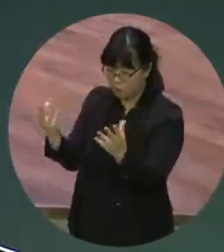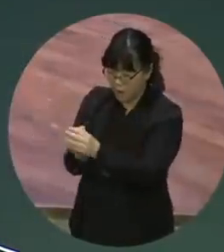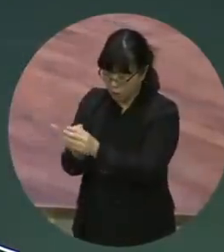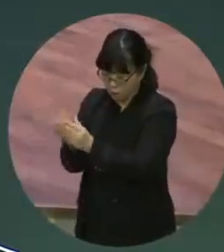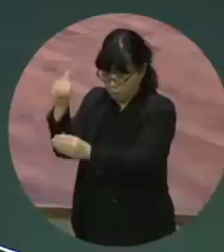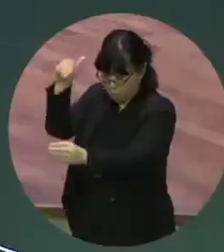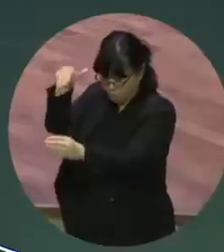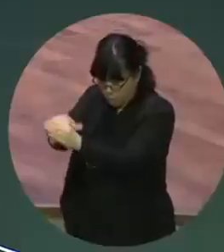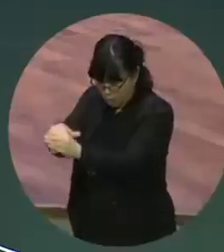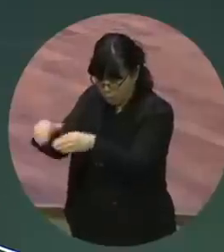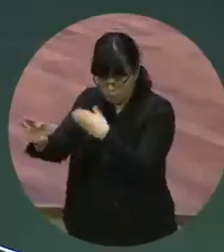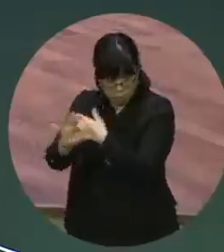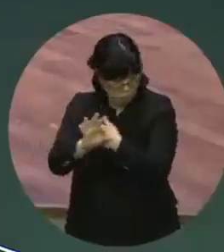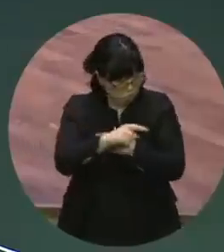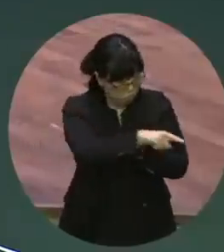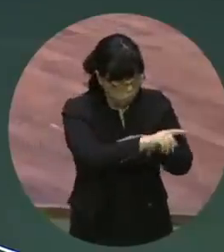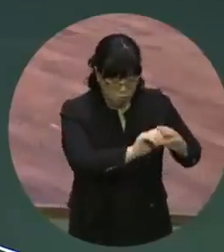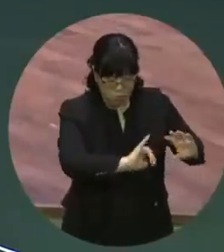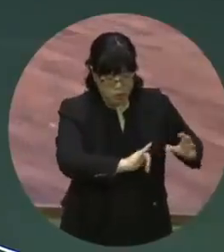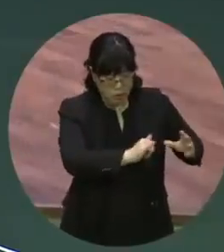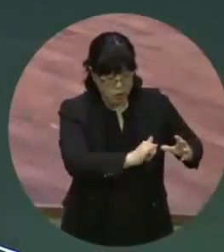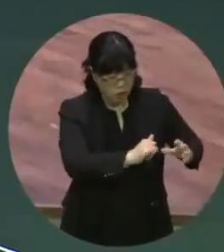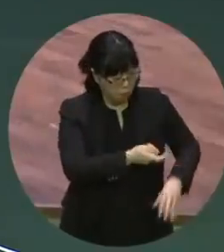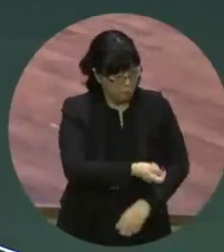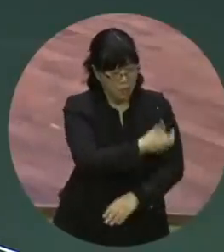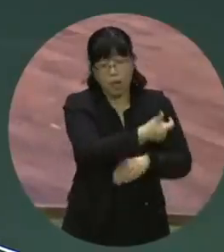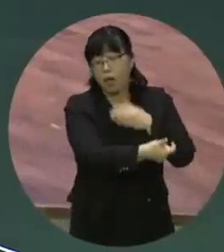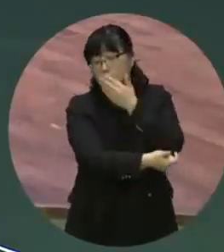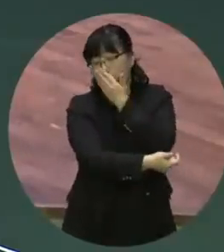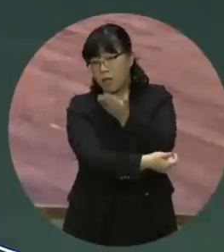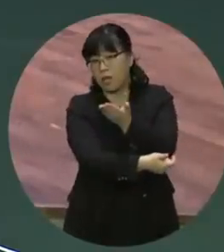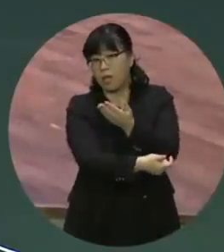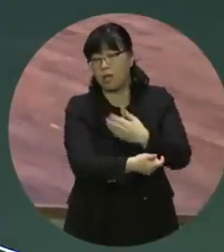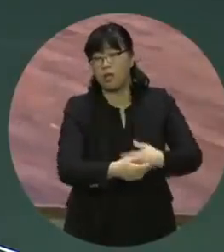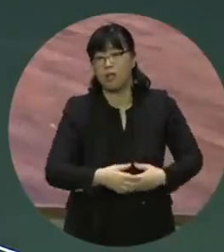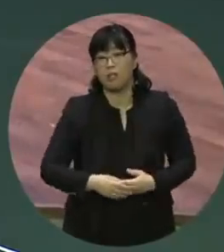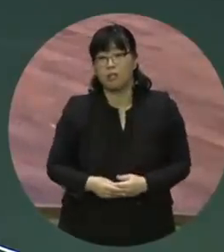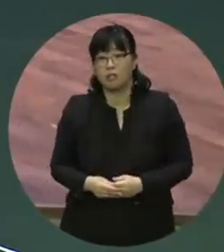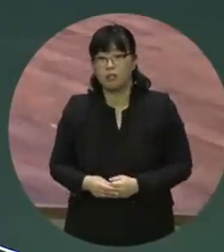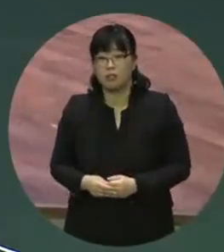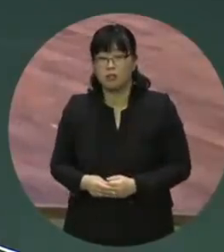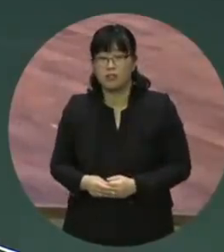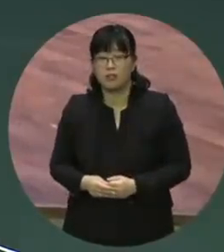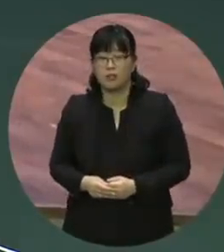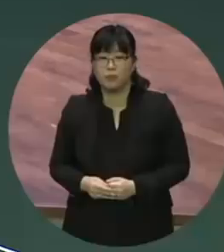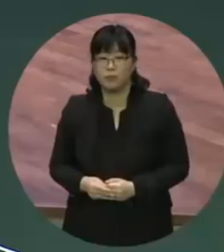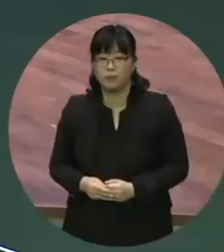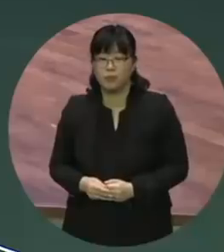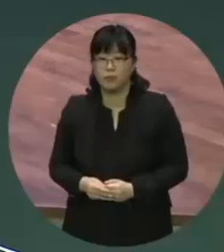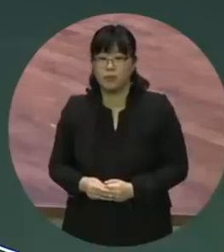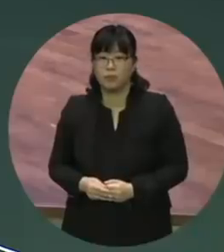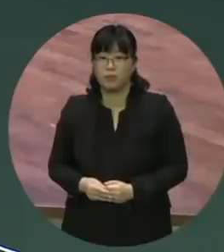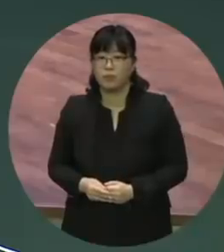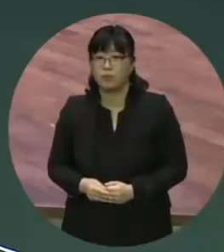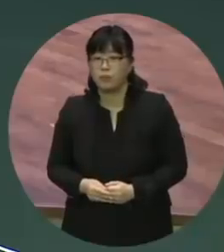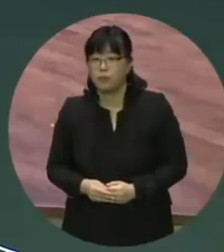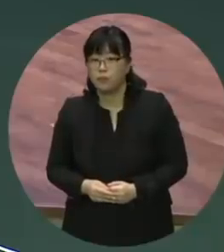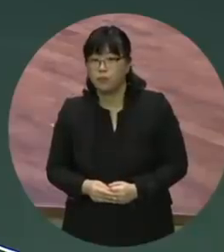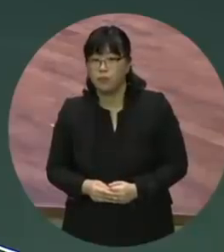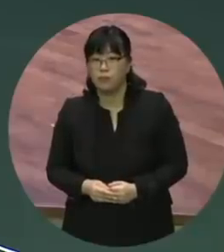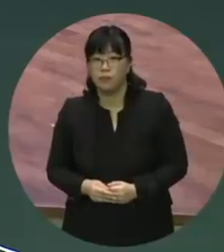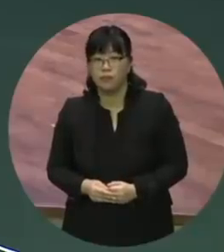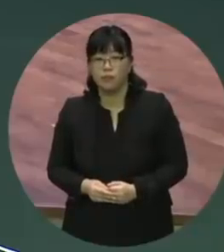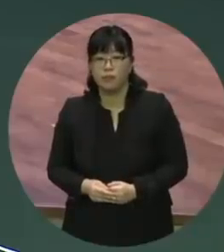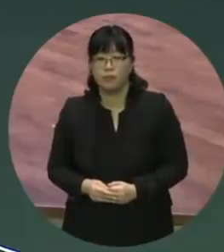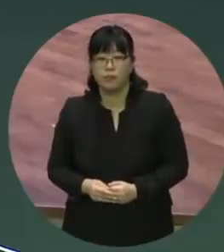다녀. 전혀 이 체질. 그래서 계속 말하는 겁니다. 이 말을 왜 하느냐?